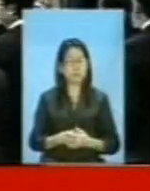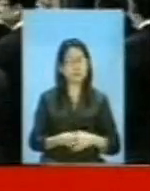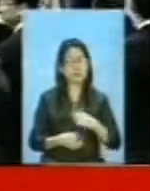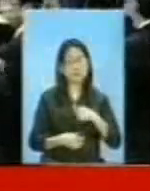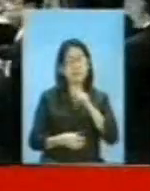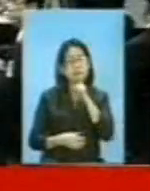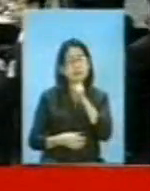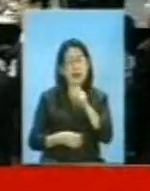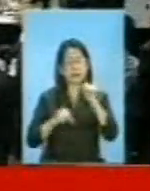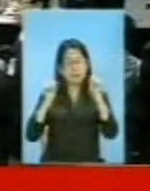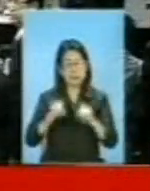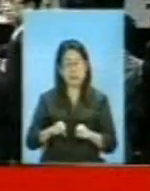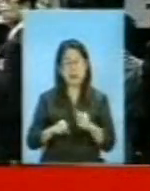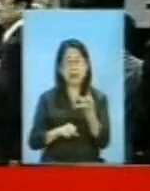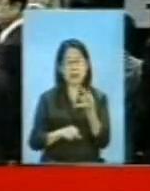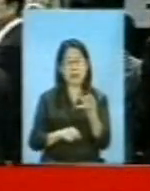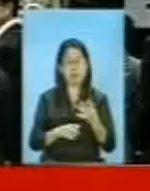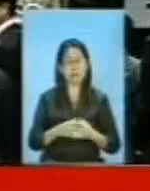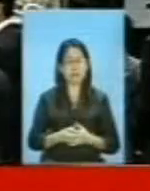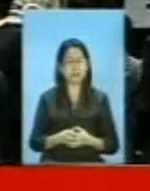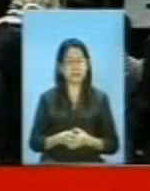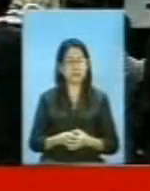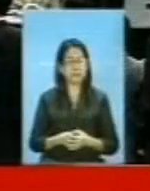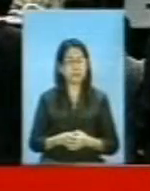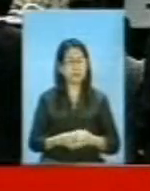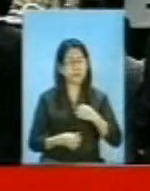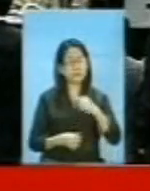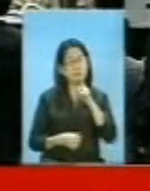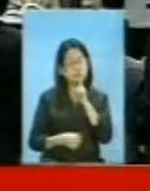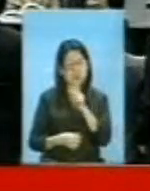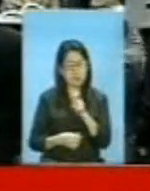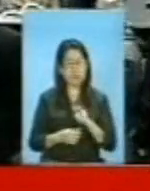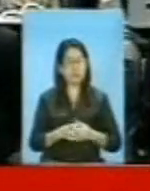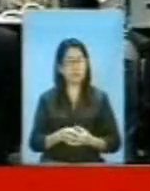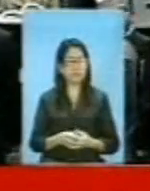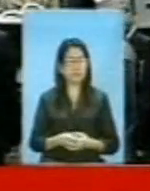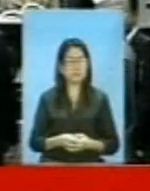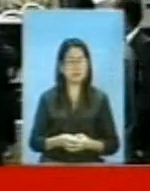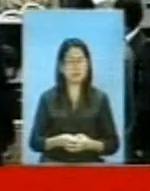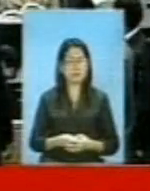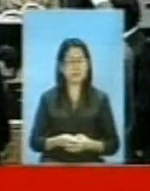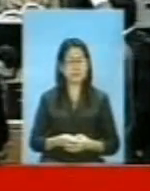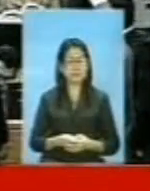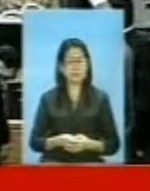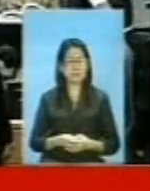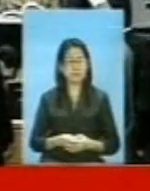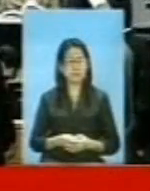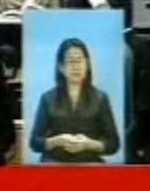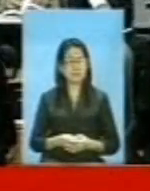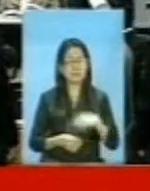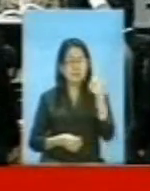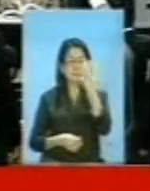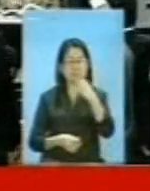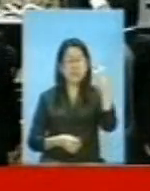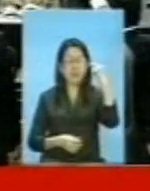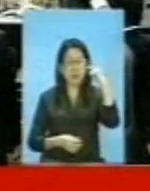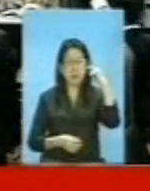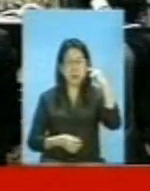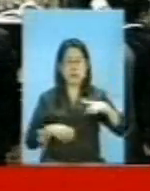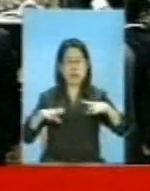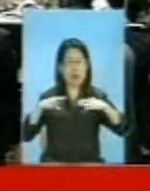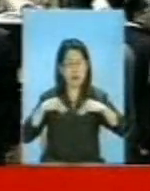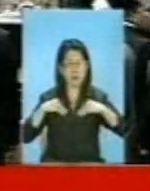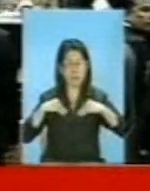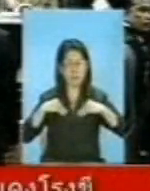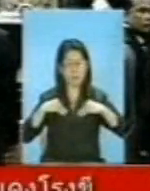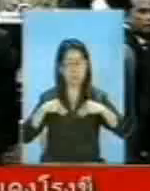คะคุณ ระเดชตัววัฒนะ คุณสสไ ทยทันแต่ว่าคนที่ไปช่วยกัน ท่านได้เห็นด้วยกับการ